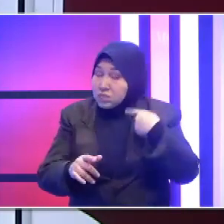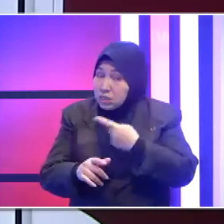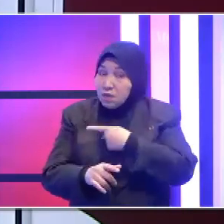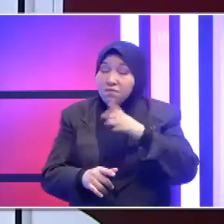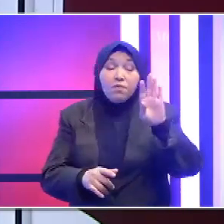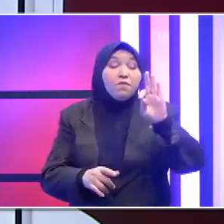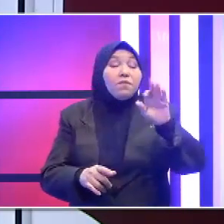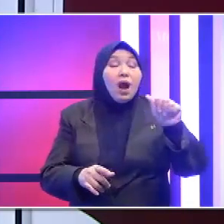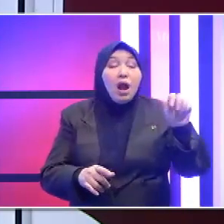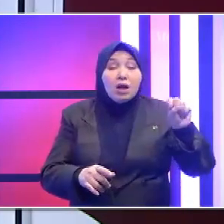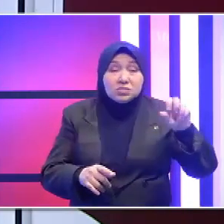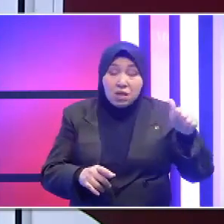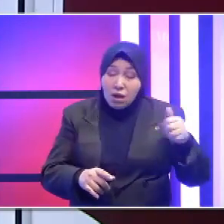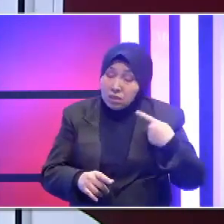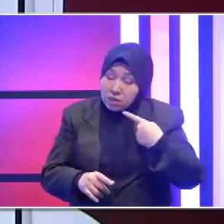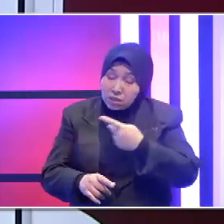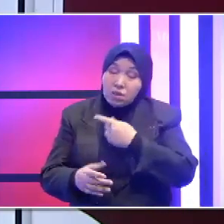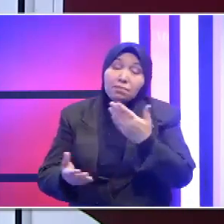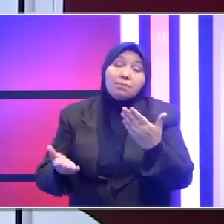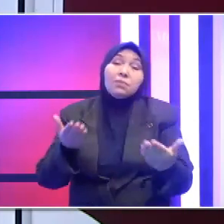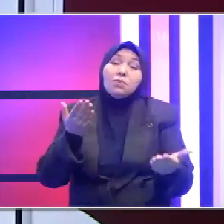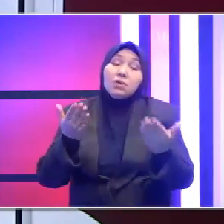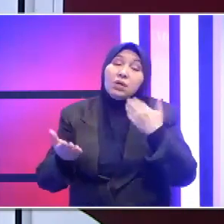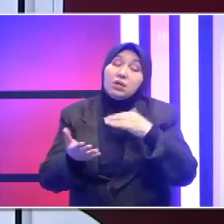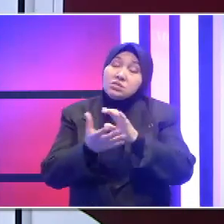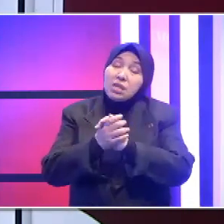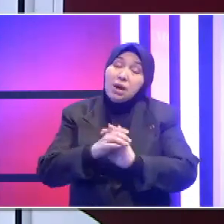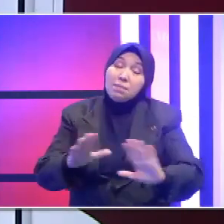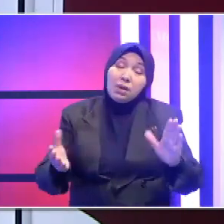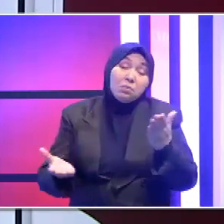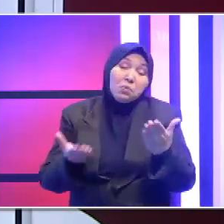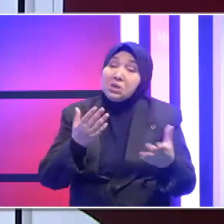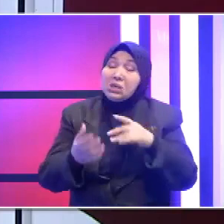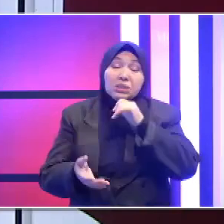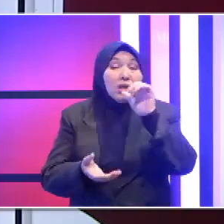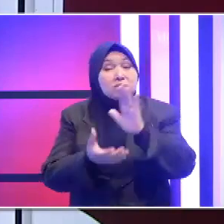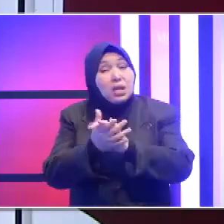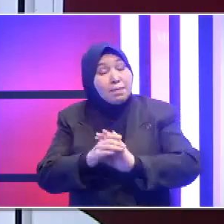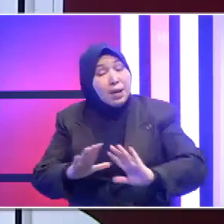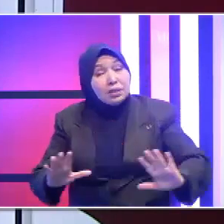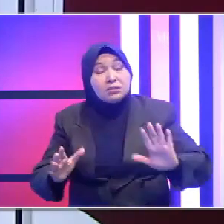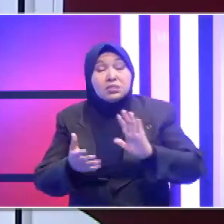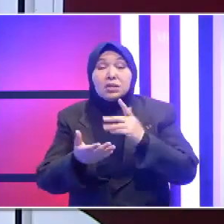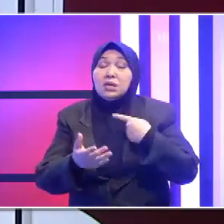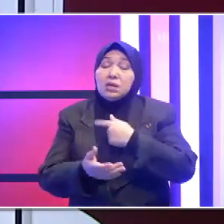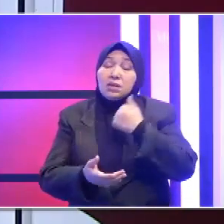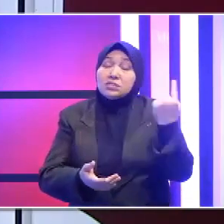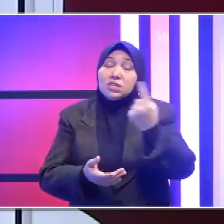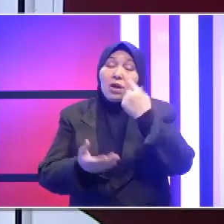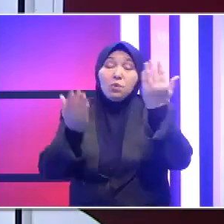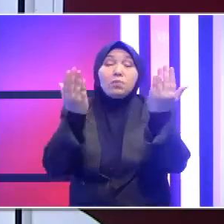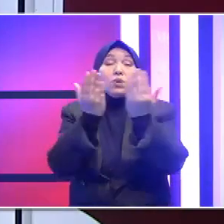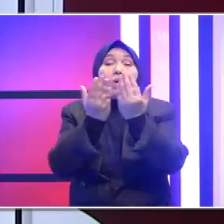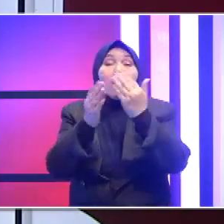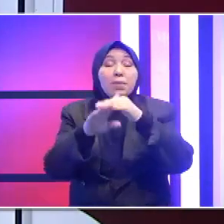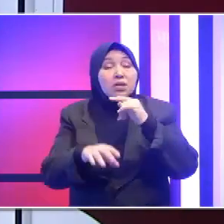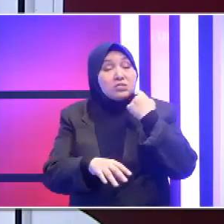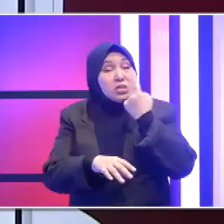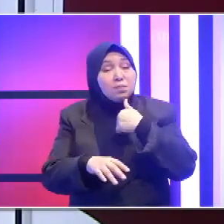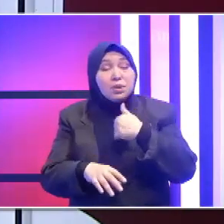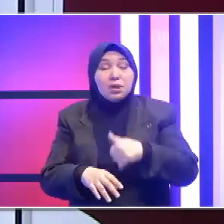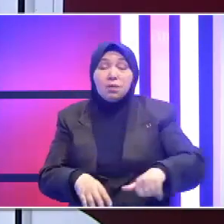fasa kita ini mungkin selamat mungkin tak selamat jadi kita pun selalu berdoa pada siapa